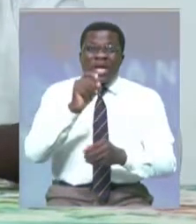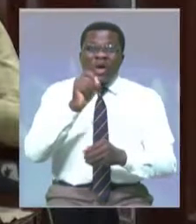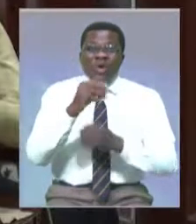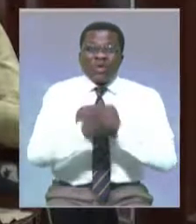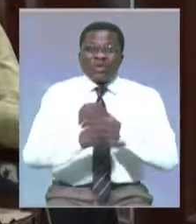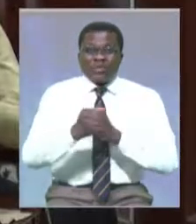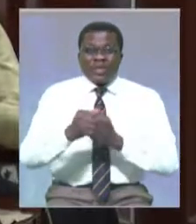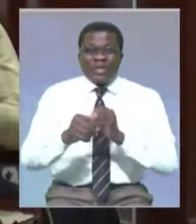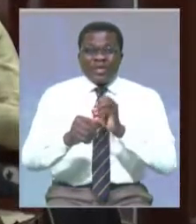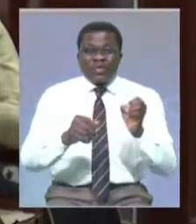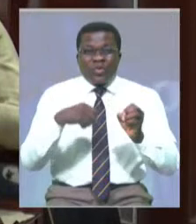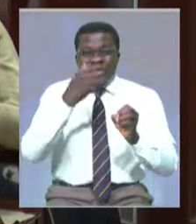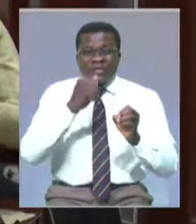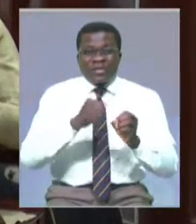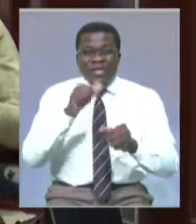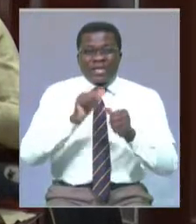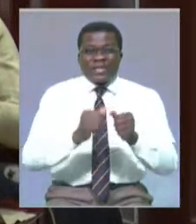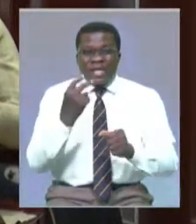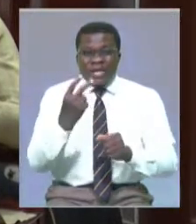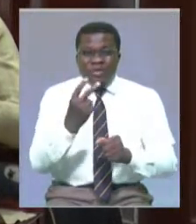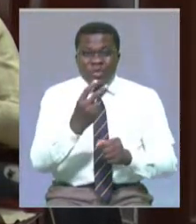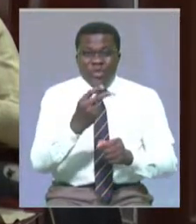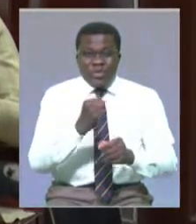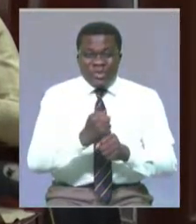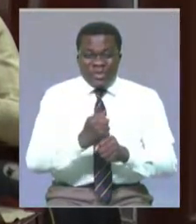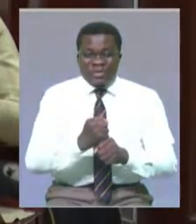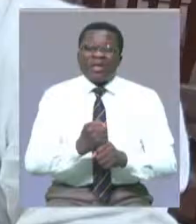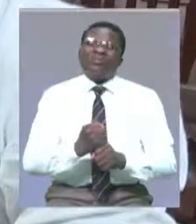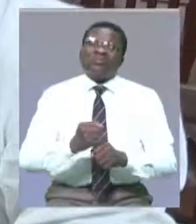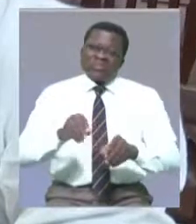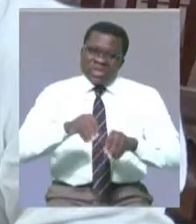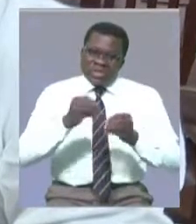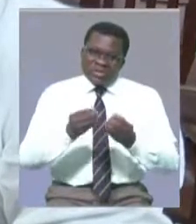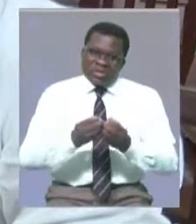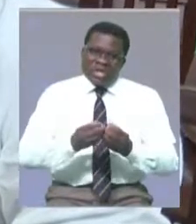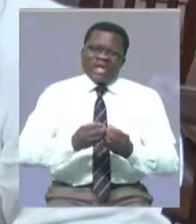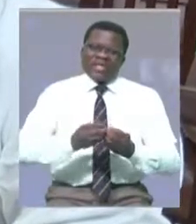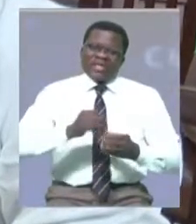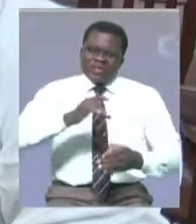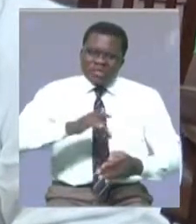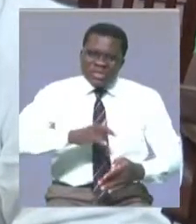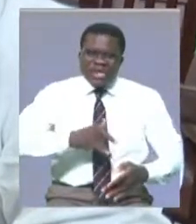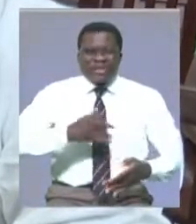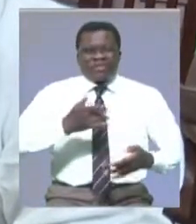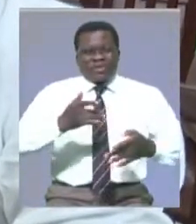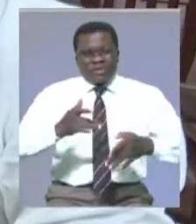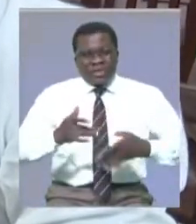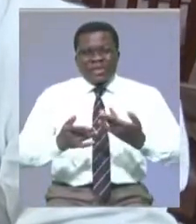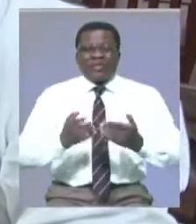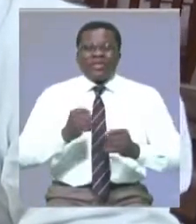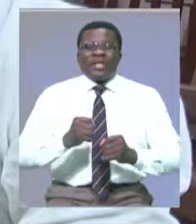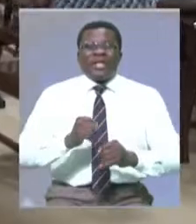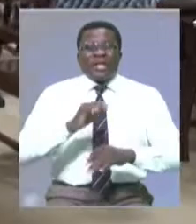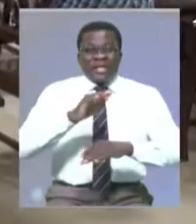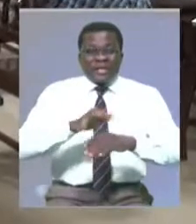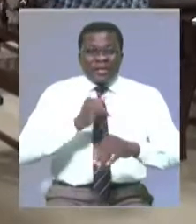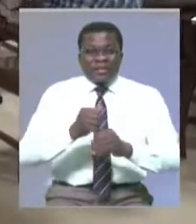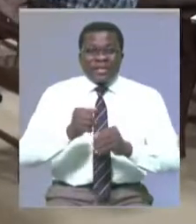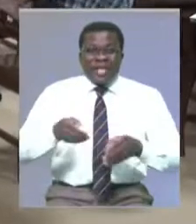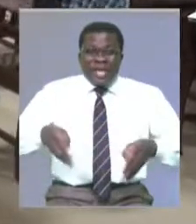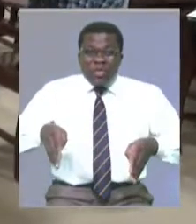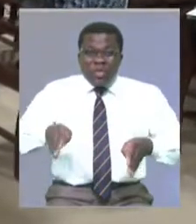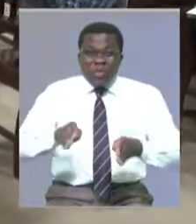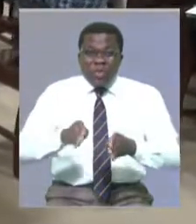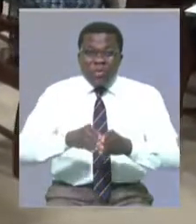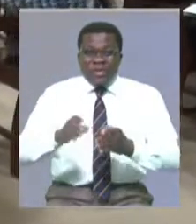Tous les deux ans, la plateforme organise une caravane sous-régionale de sensibilisation, d'interpellation et de